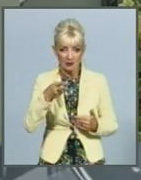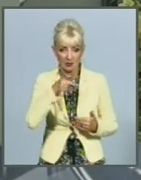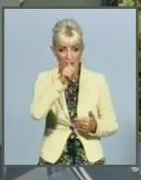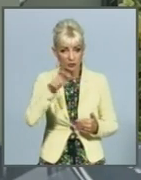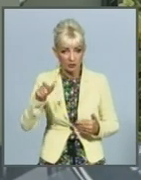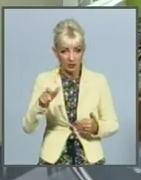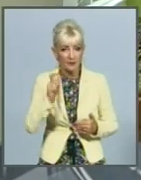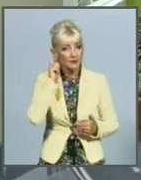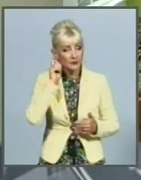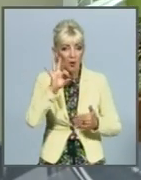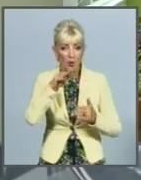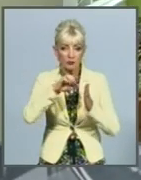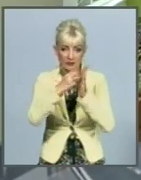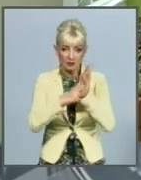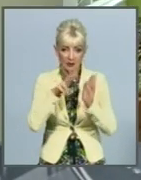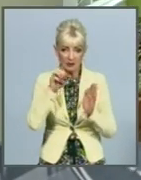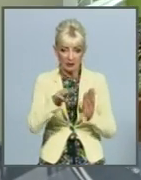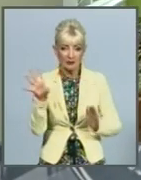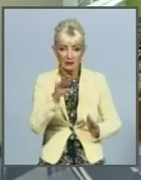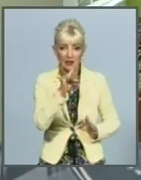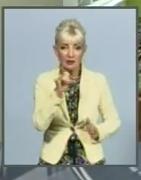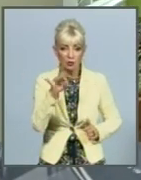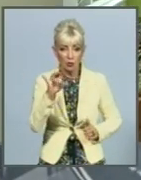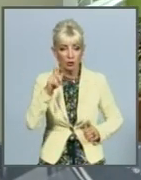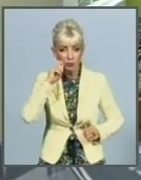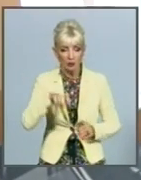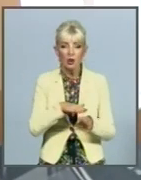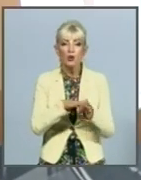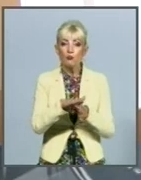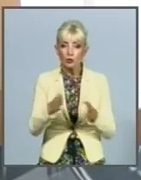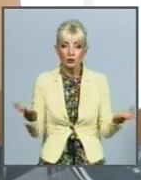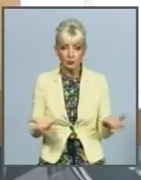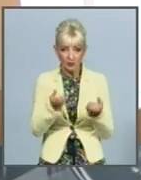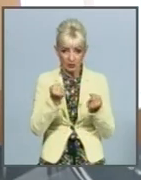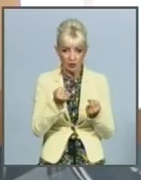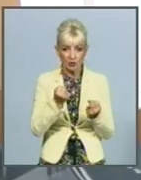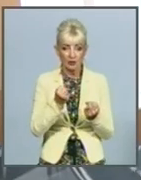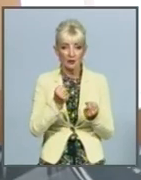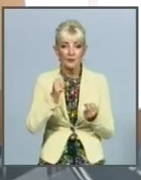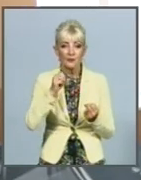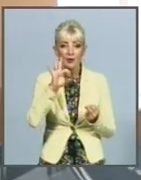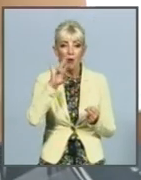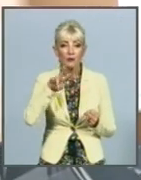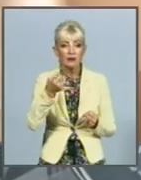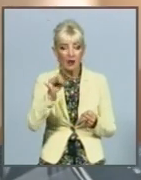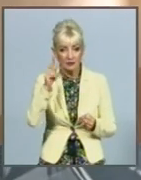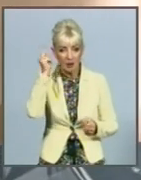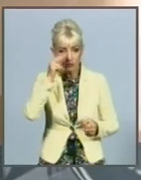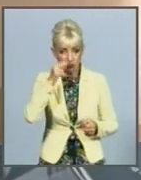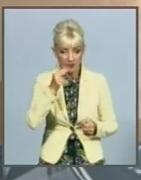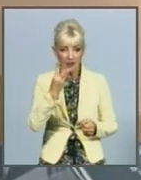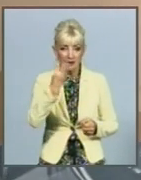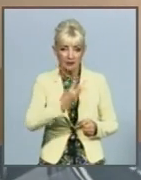респондентів віком від 18 років у всіх регіонах України. Повністю підтримали, або скоріше підтримали онлайн-навчання